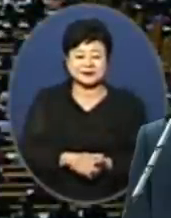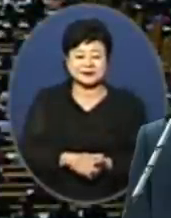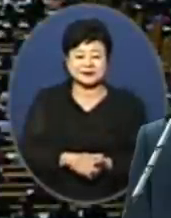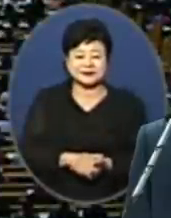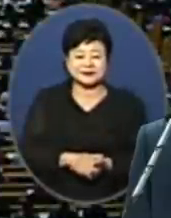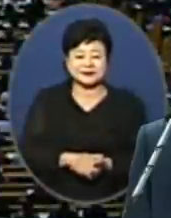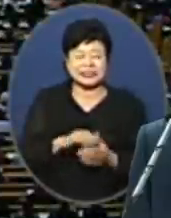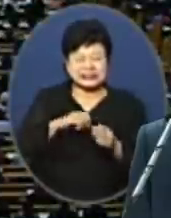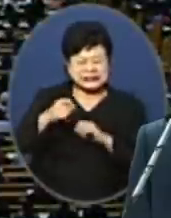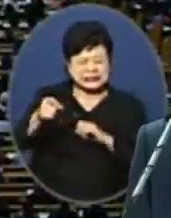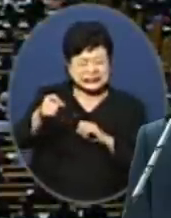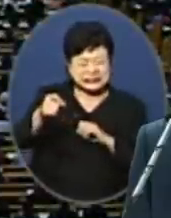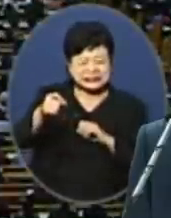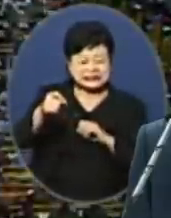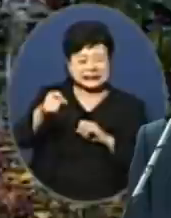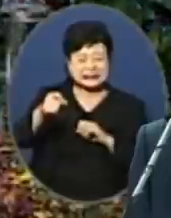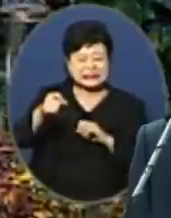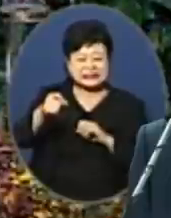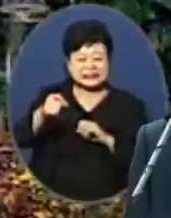찢어진